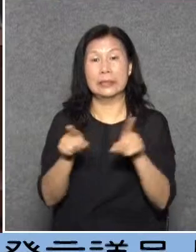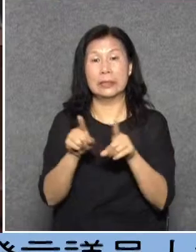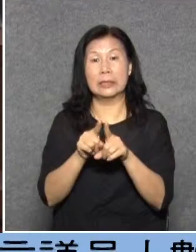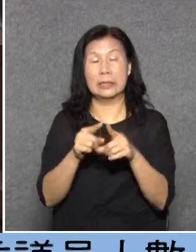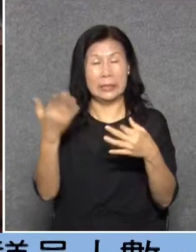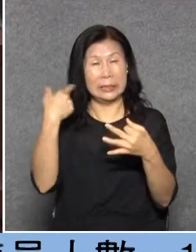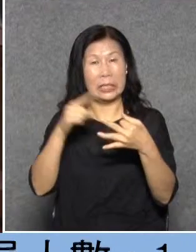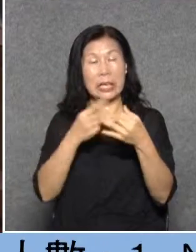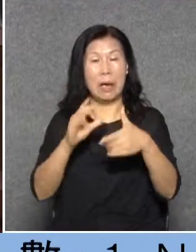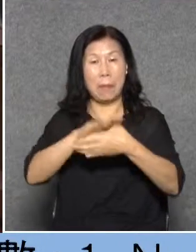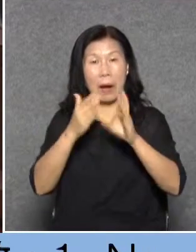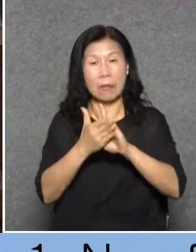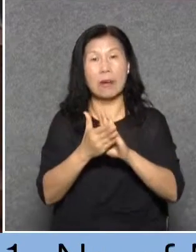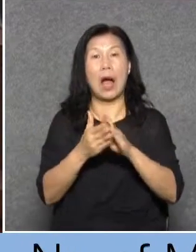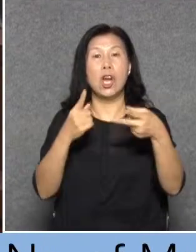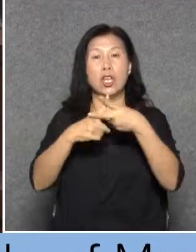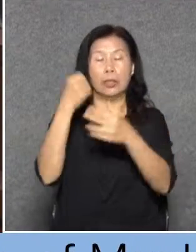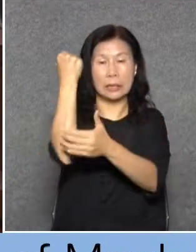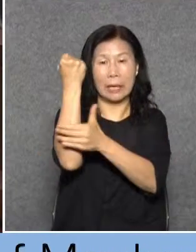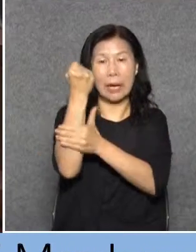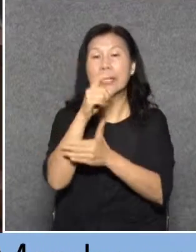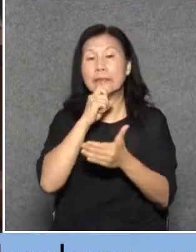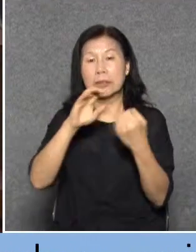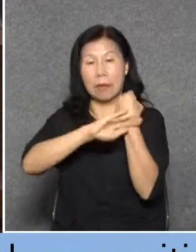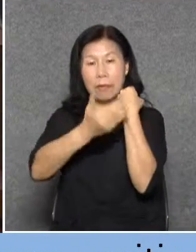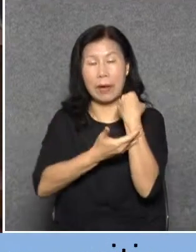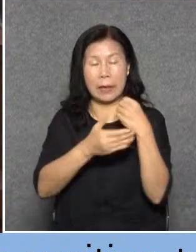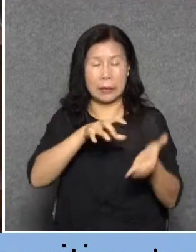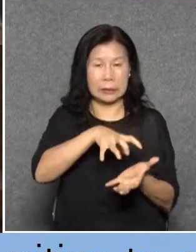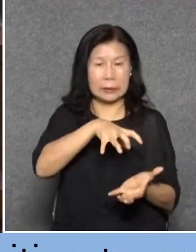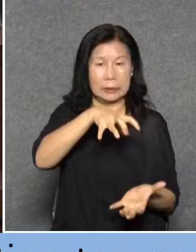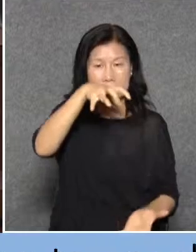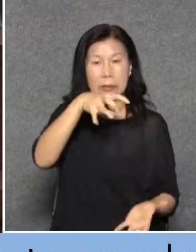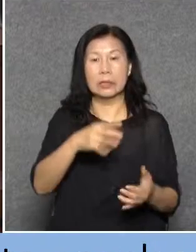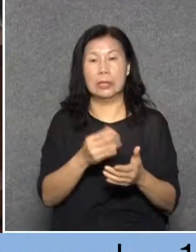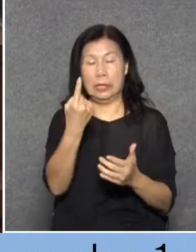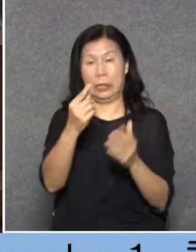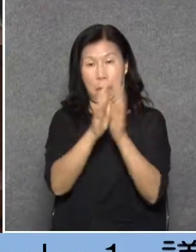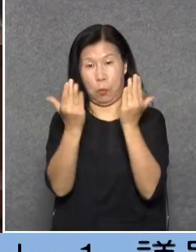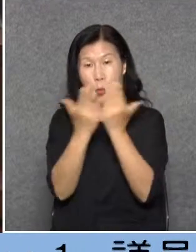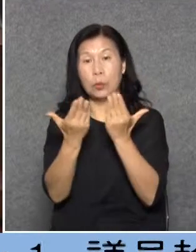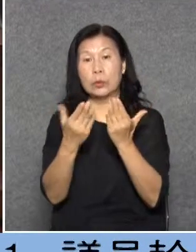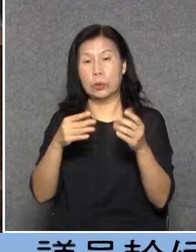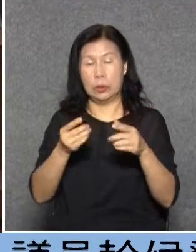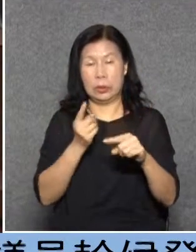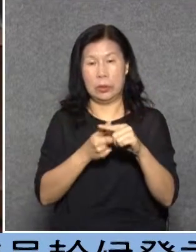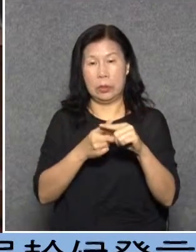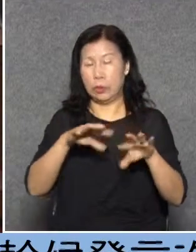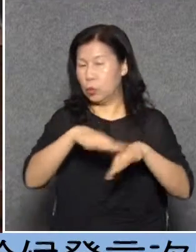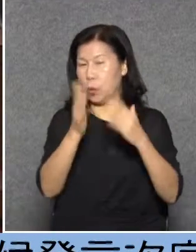興年代啊、工業革命時代開始有啲法例慢慢積存出嚟，係冇一本法例咧可以好坦，好似